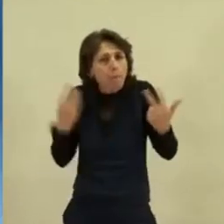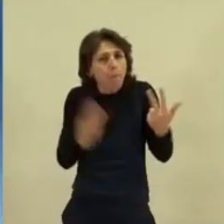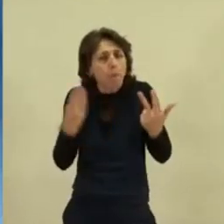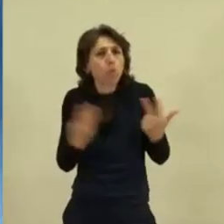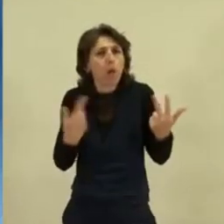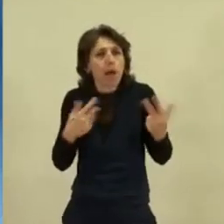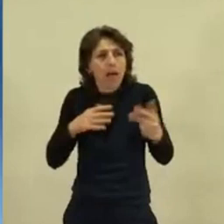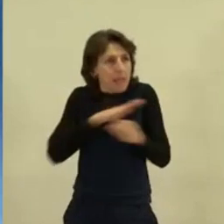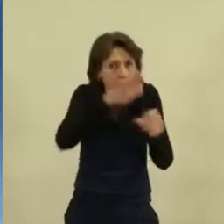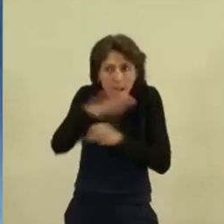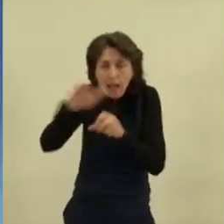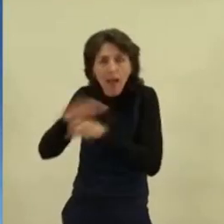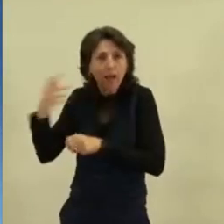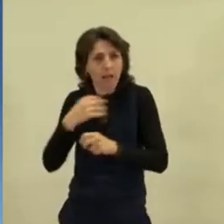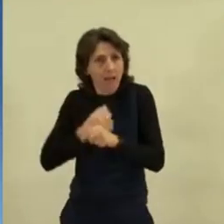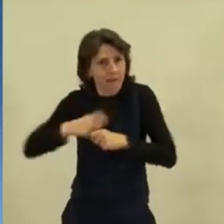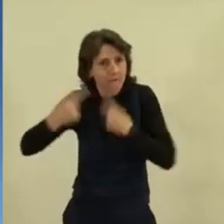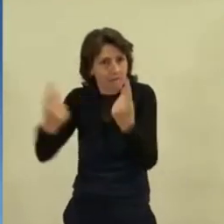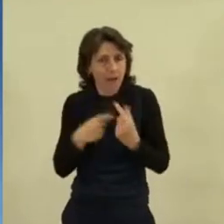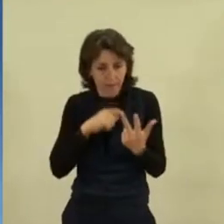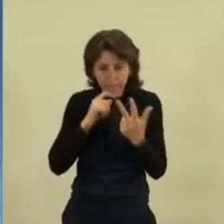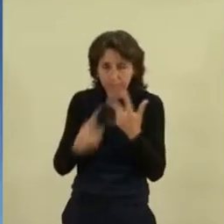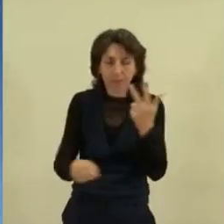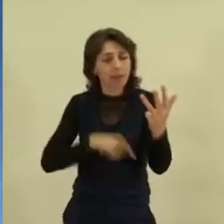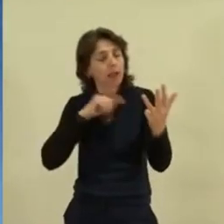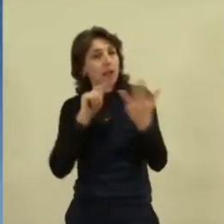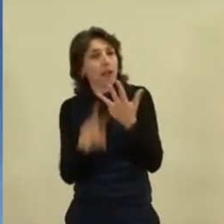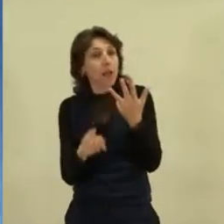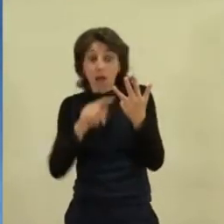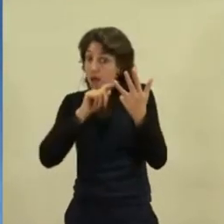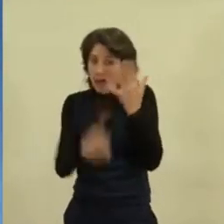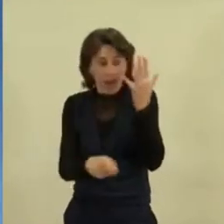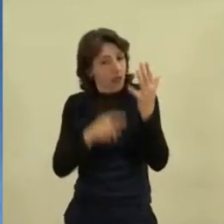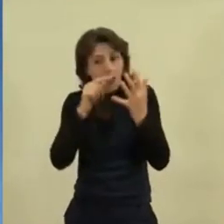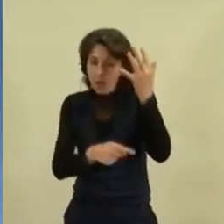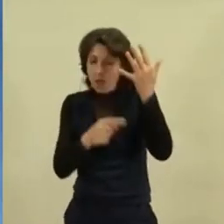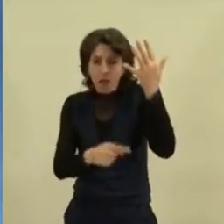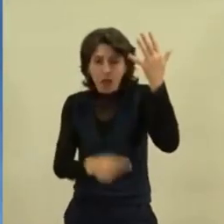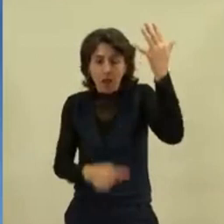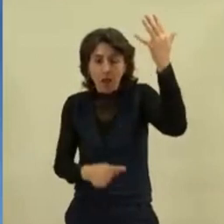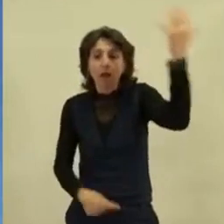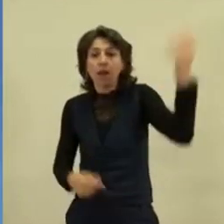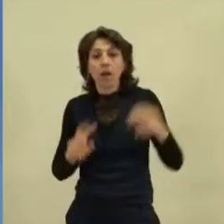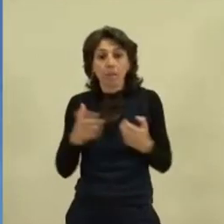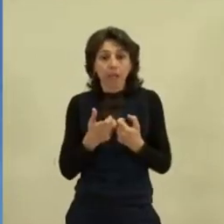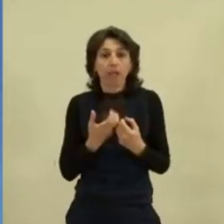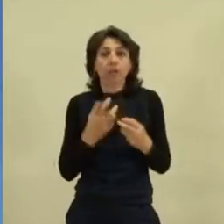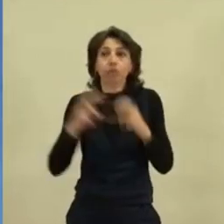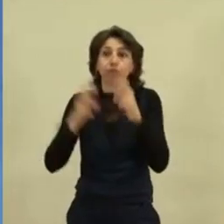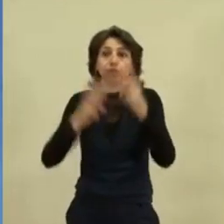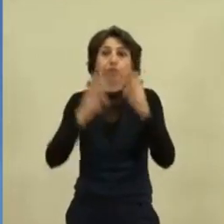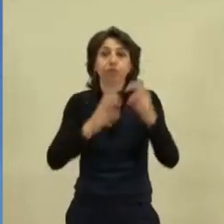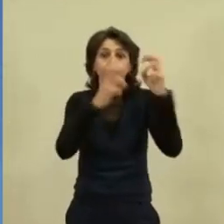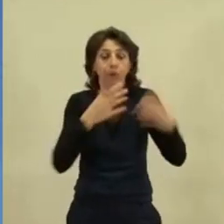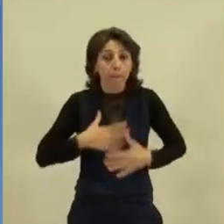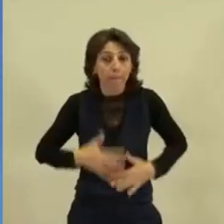se déplacer, pour aller travailler, à la fois toute la répercussion des prix qui est faite sur